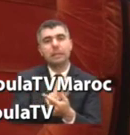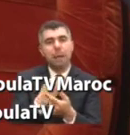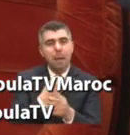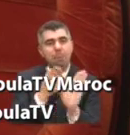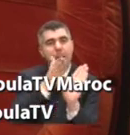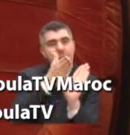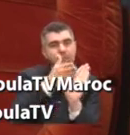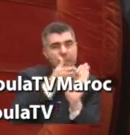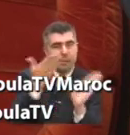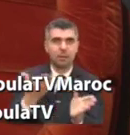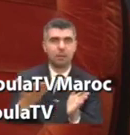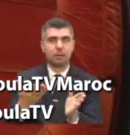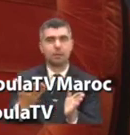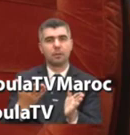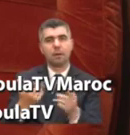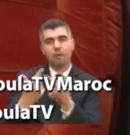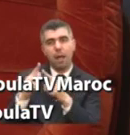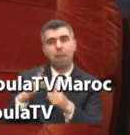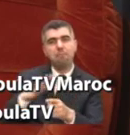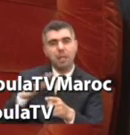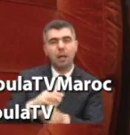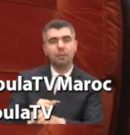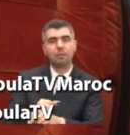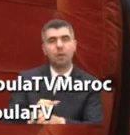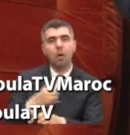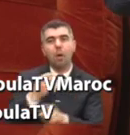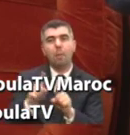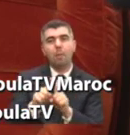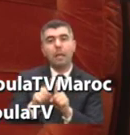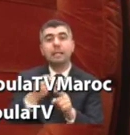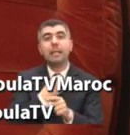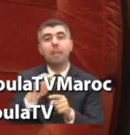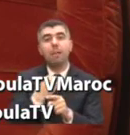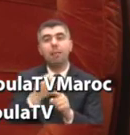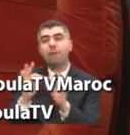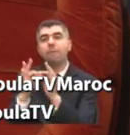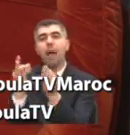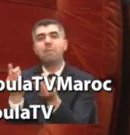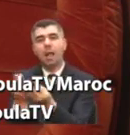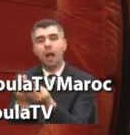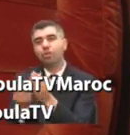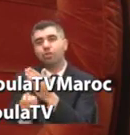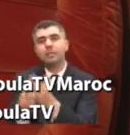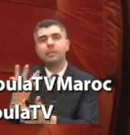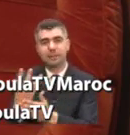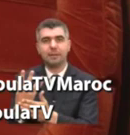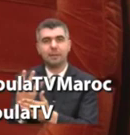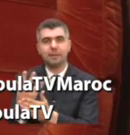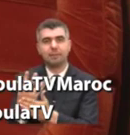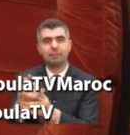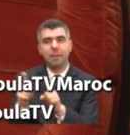نفسي مثلا في مجموعه المدن. دخلنا للطب الاسره اللي هو واحد المستوى اخر متقدم للمقاربه